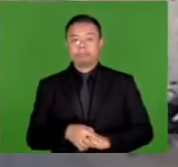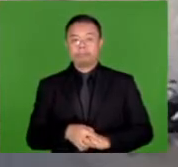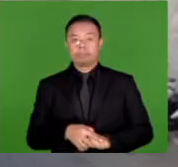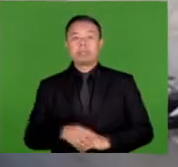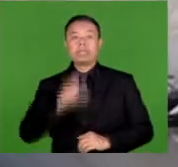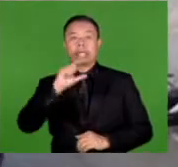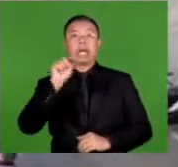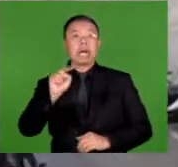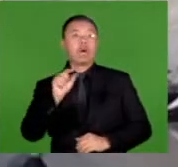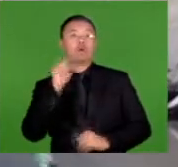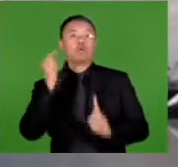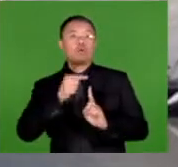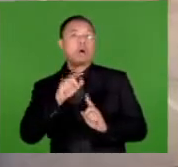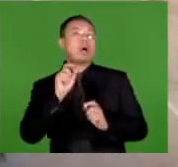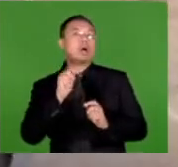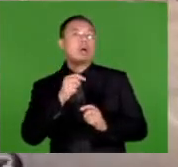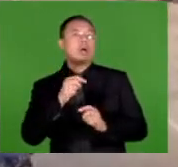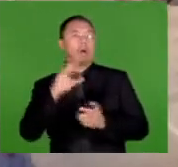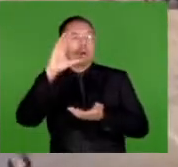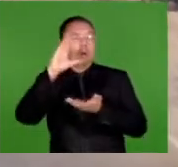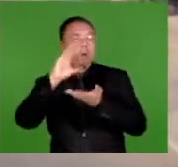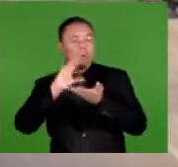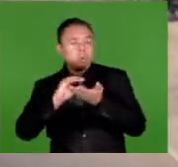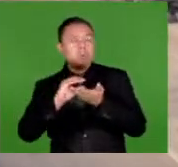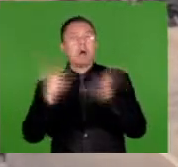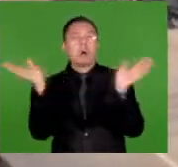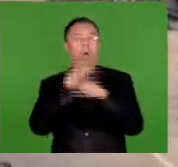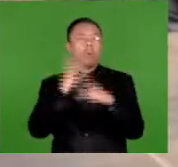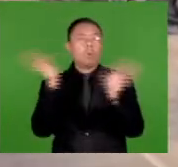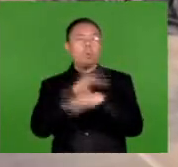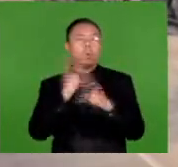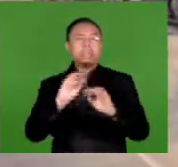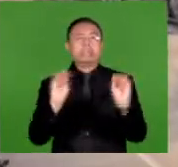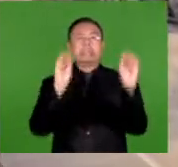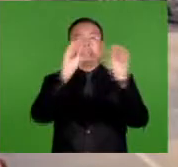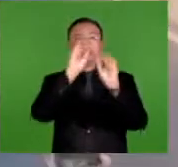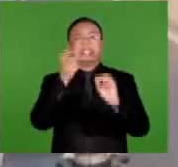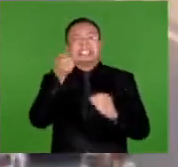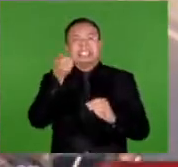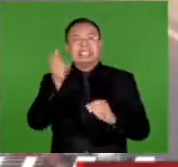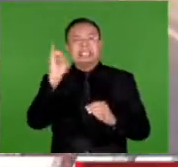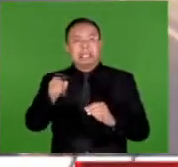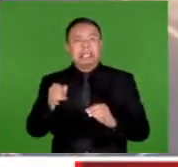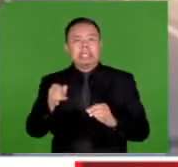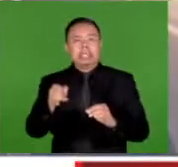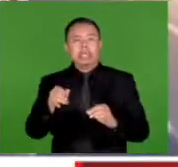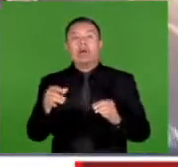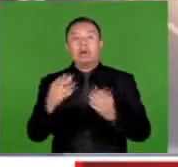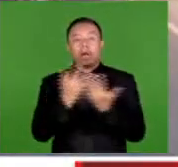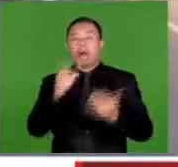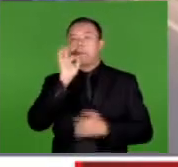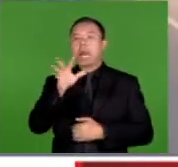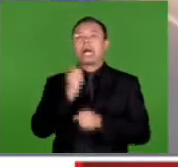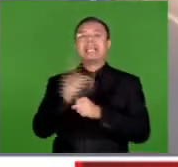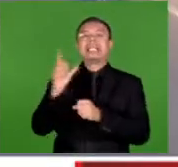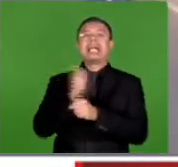Cara itu dilakukan untuk mengurangi dampak polusi serta emisi udara yang buruk. Sebagian masyarakat menilai kebijakan ganjil genap di